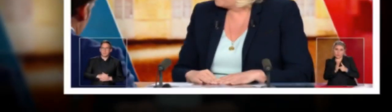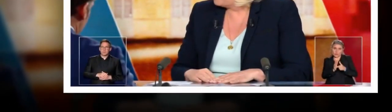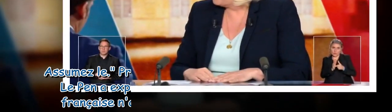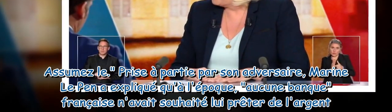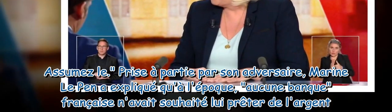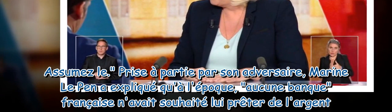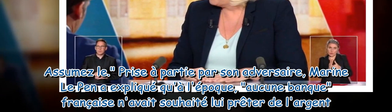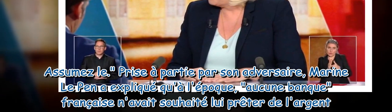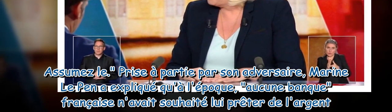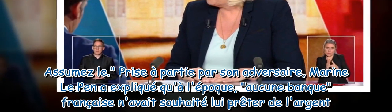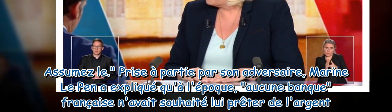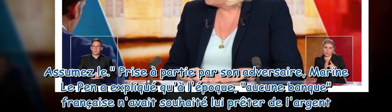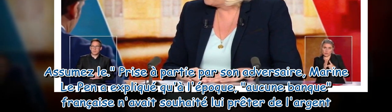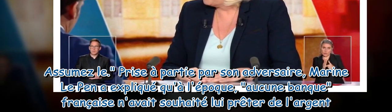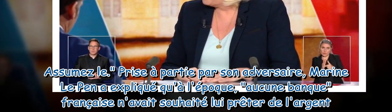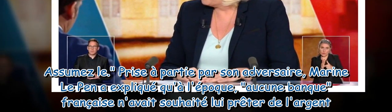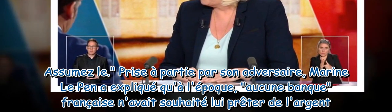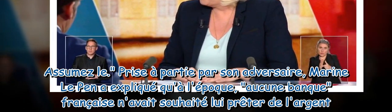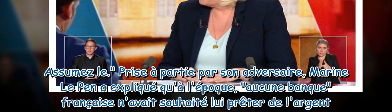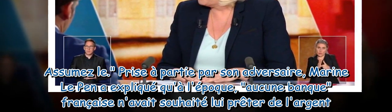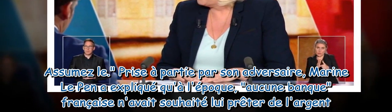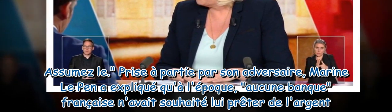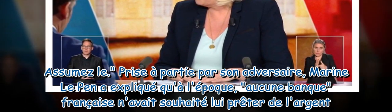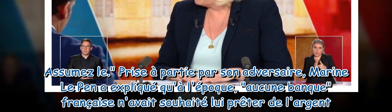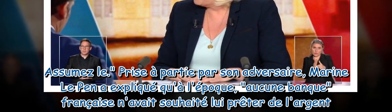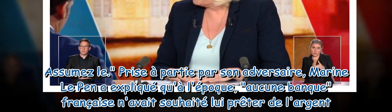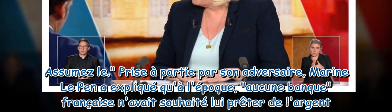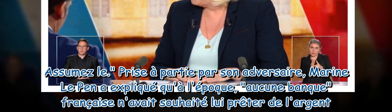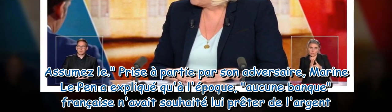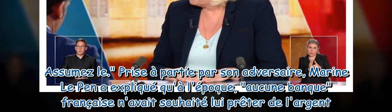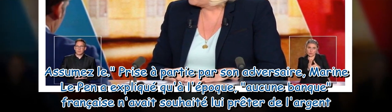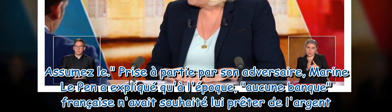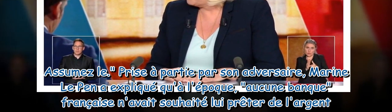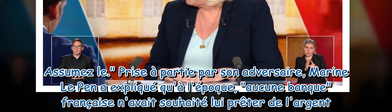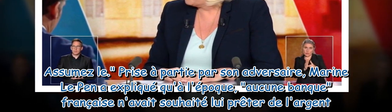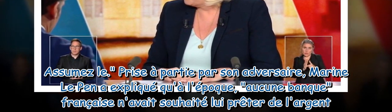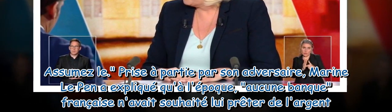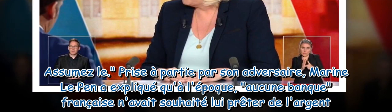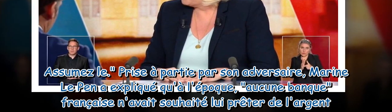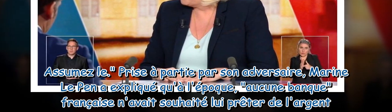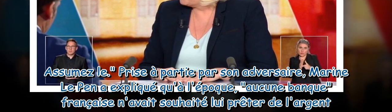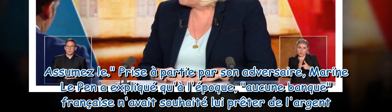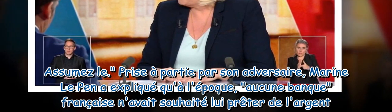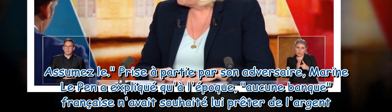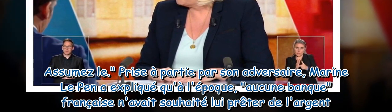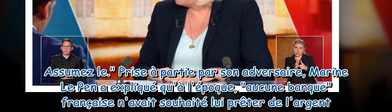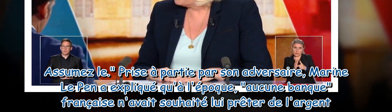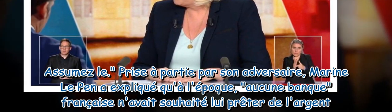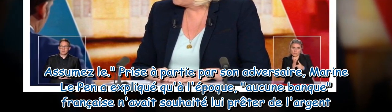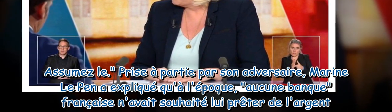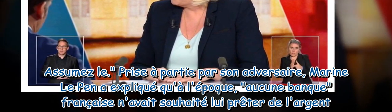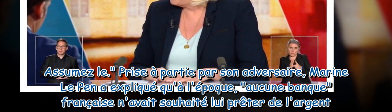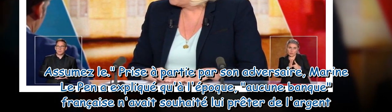assumer le prise à partie par son adversaire marine le pen a expliqué qu'à l'époque aucune banque française n'avait